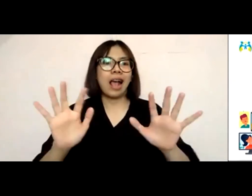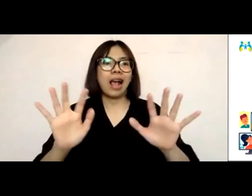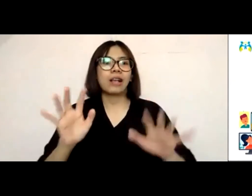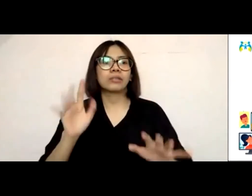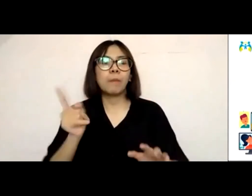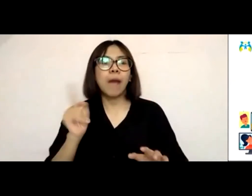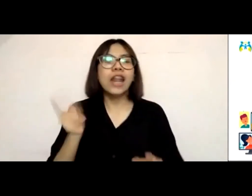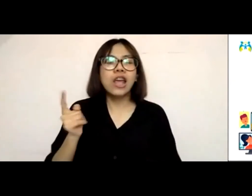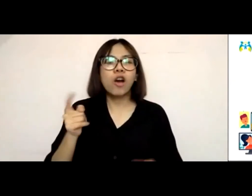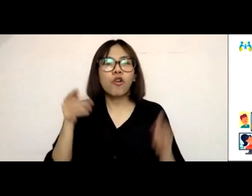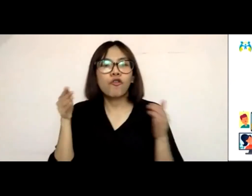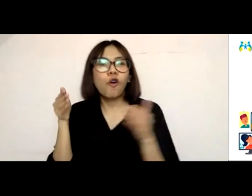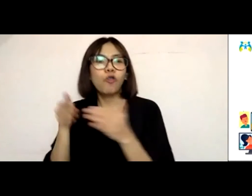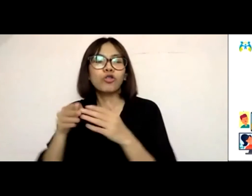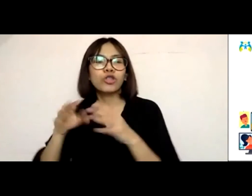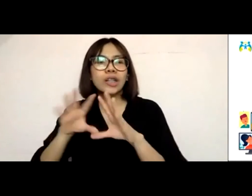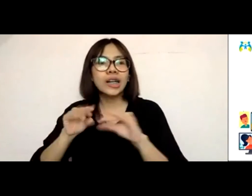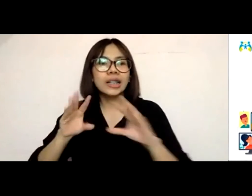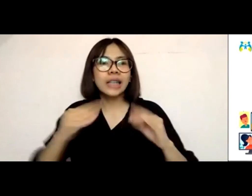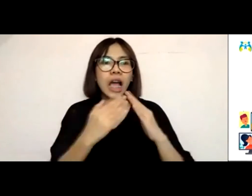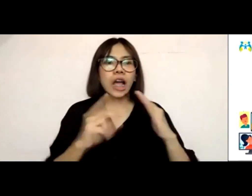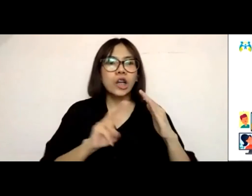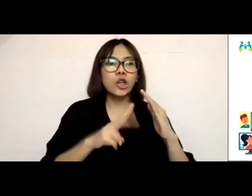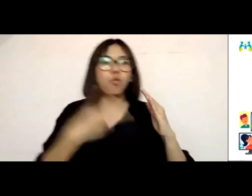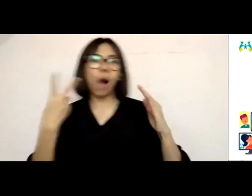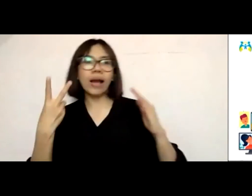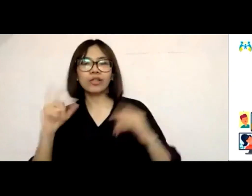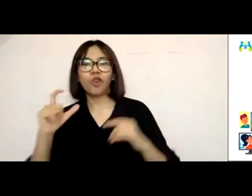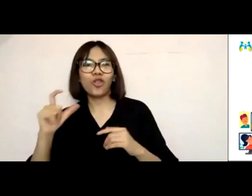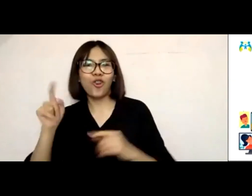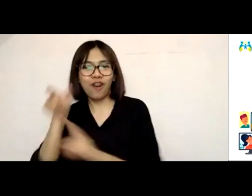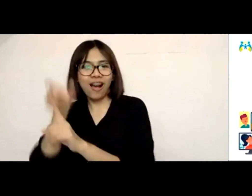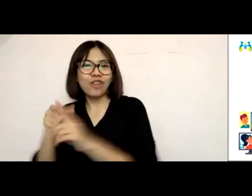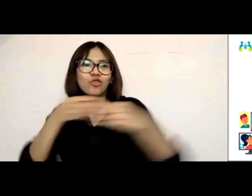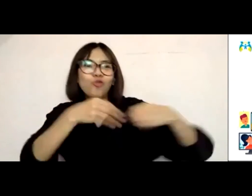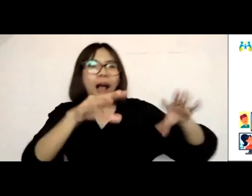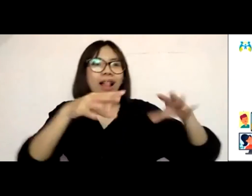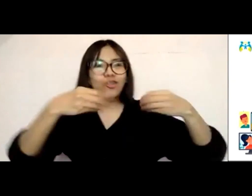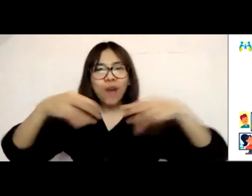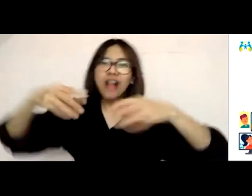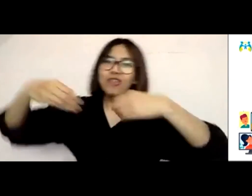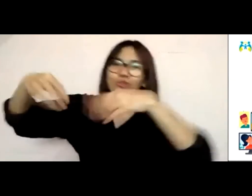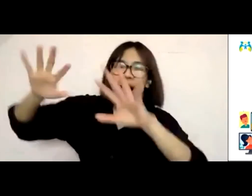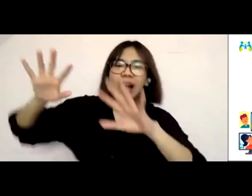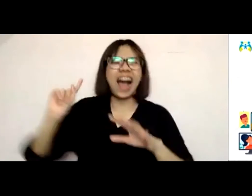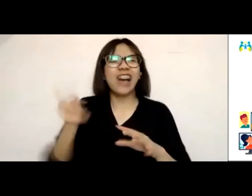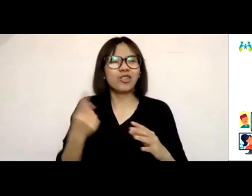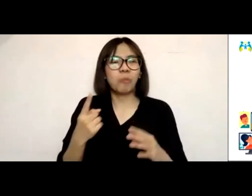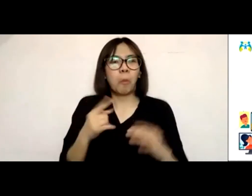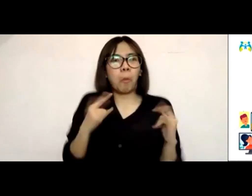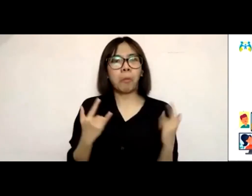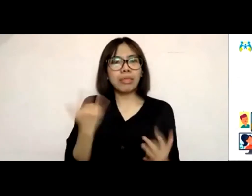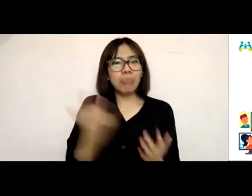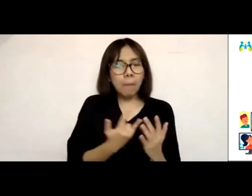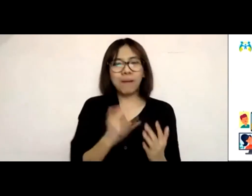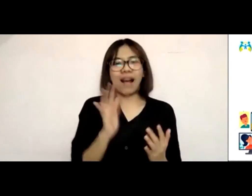ya, misalnya seperti seperti penjualan. Terus yang kedua, kontrak kerjasama kami ada lagi yang sifatnya